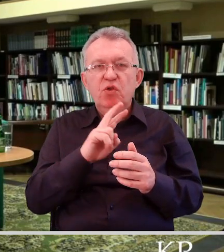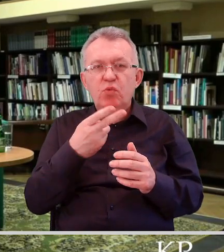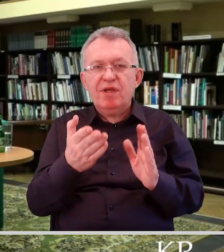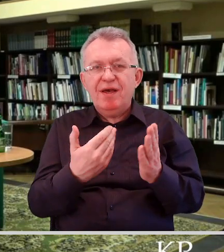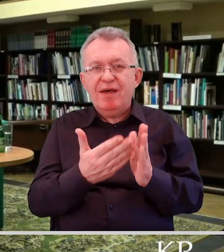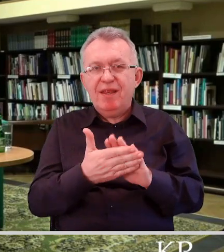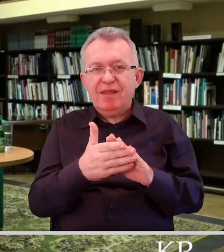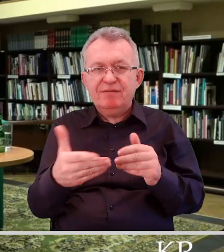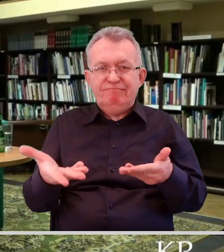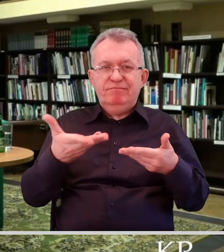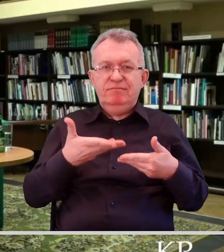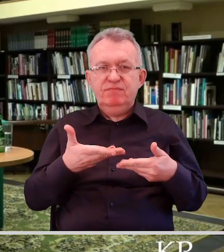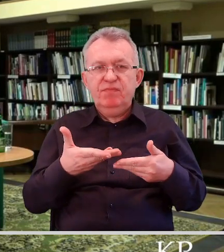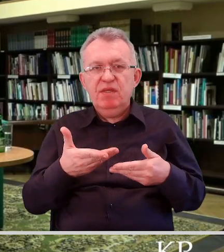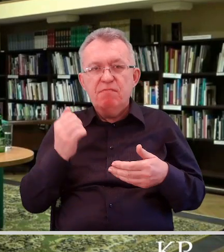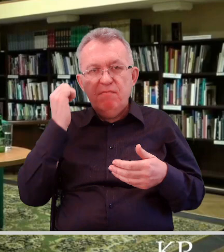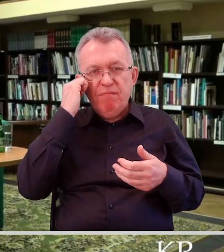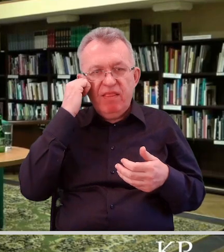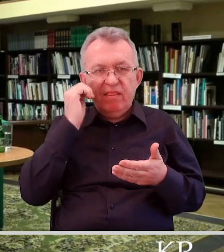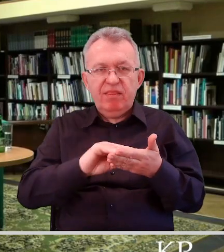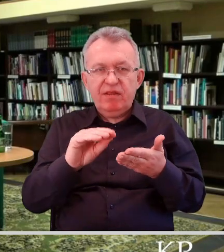ręki w pamiętniku